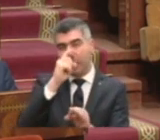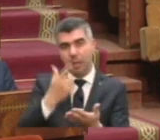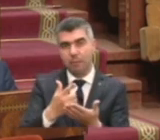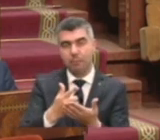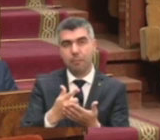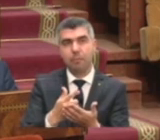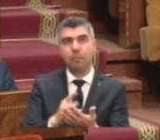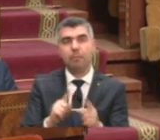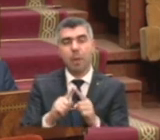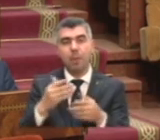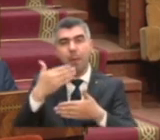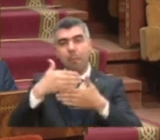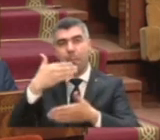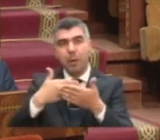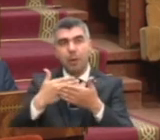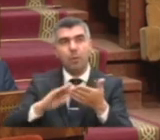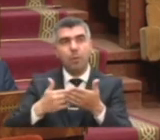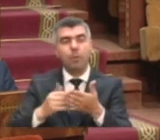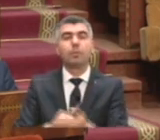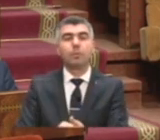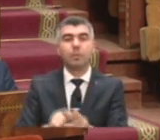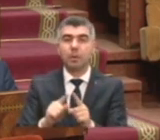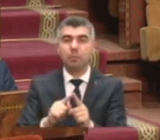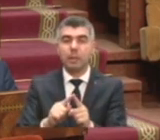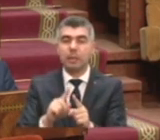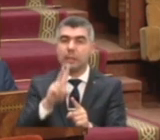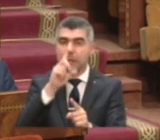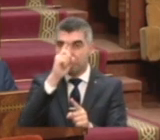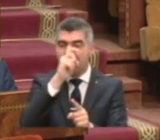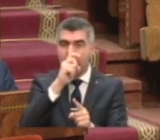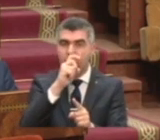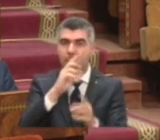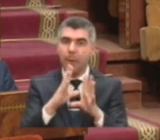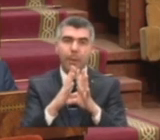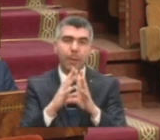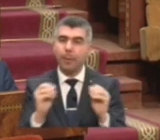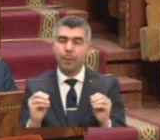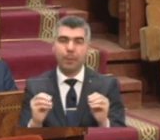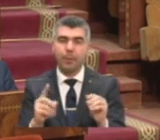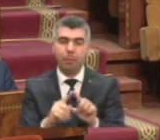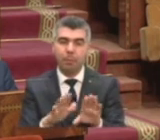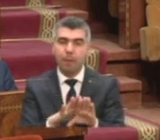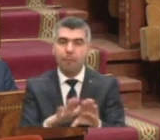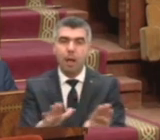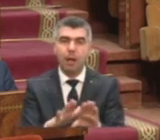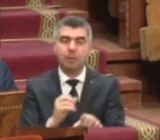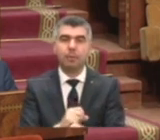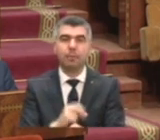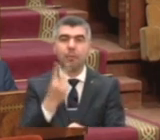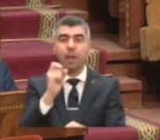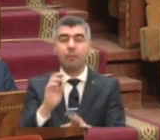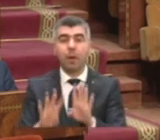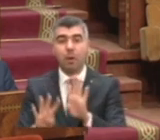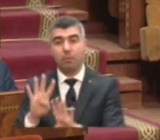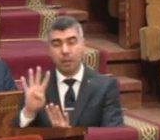البناء اللي هو تيعرف واحد الهشاشه كبيره وانعدام البنيه التحتيه. 2014